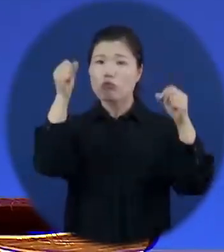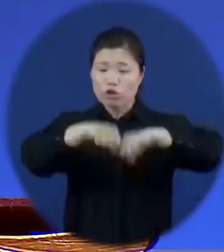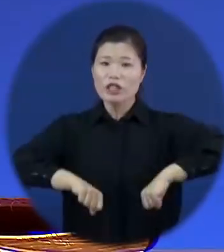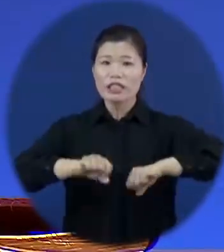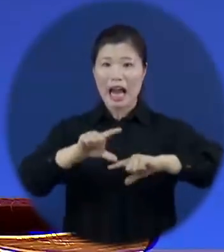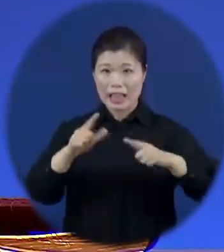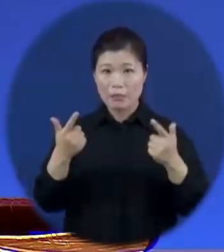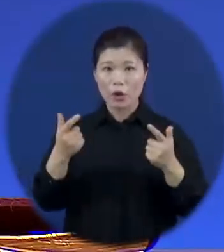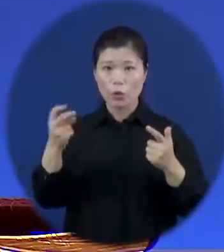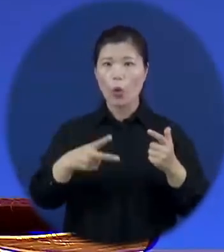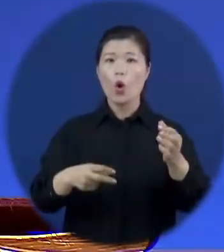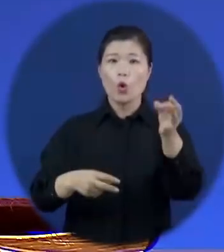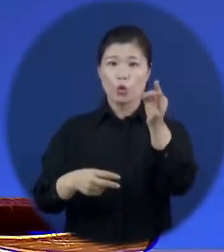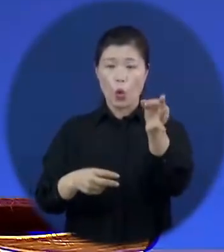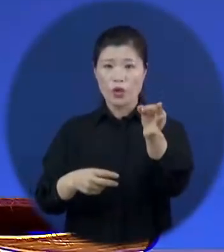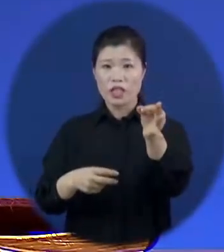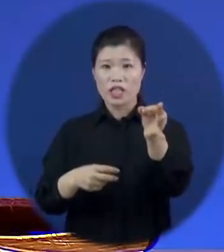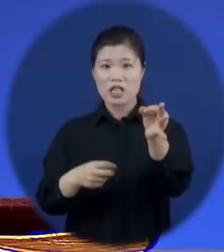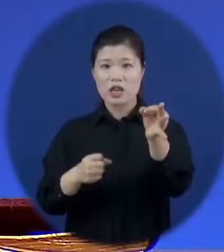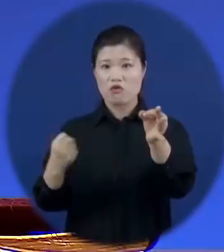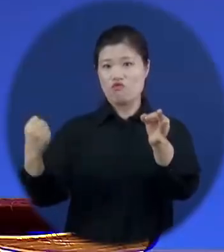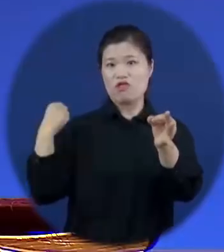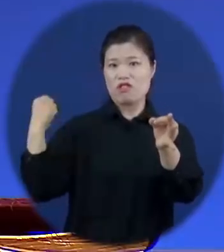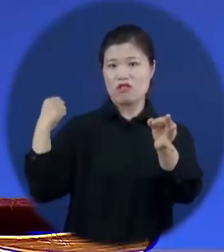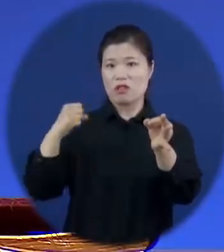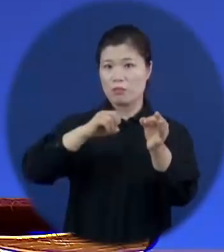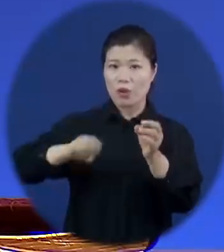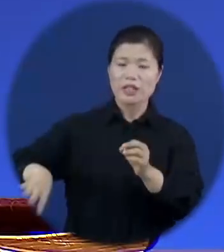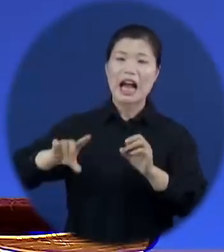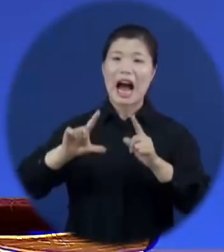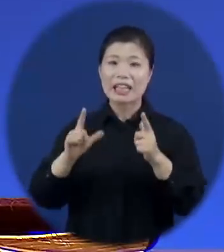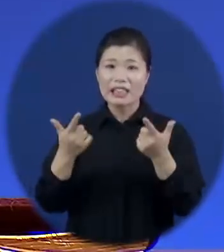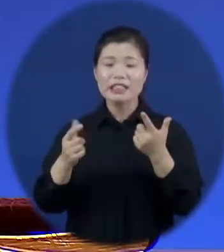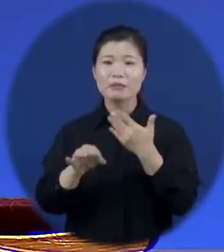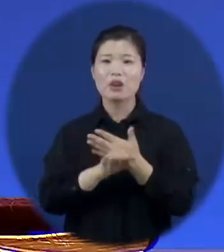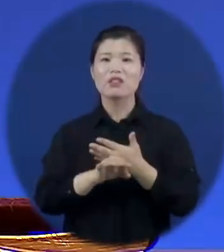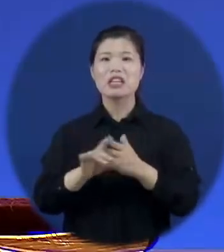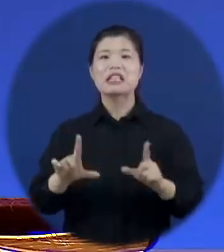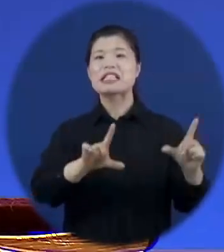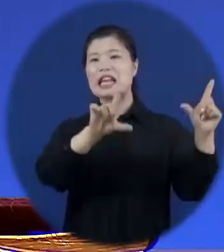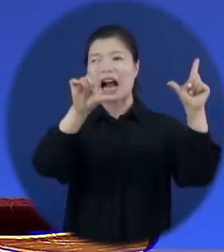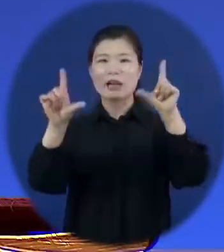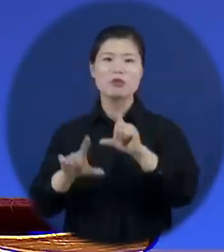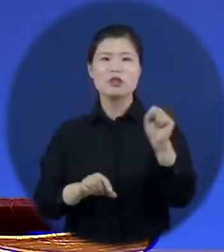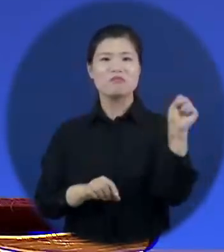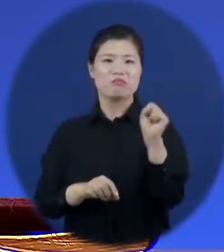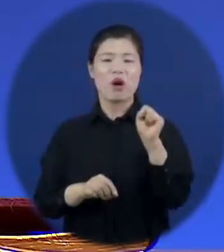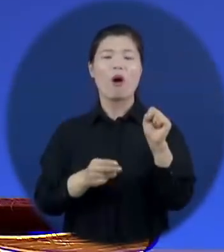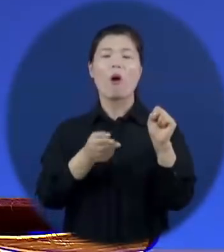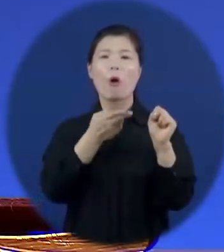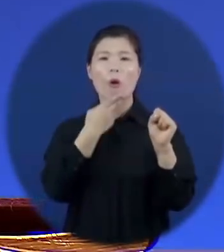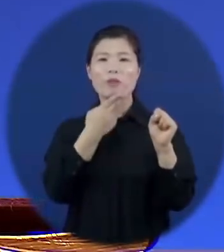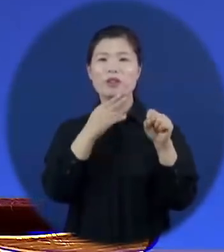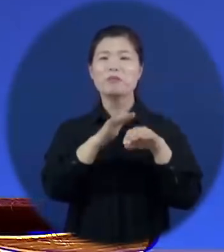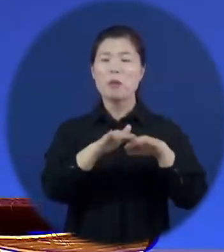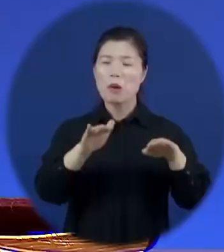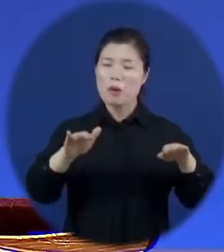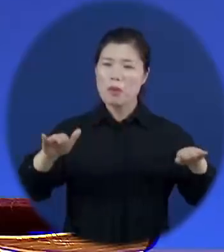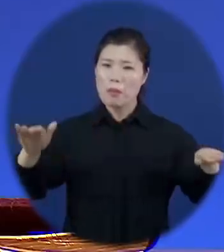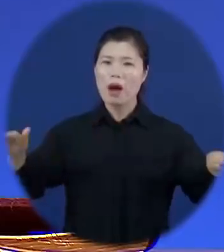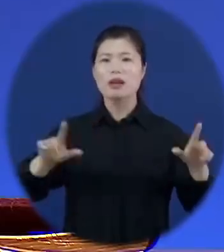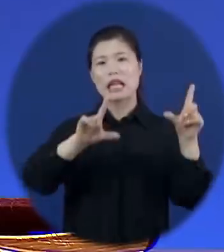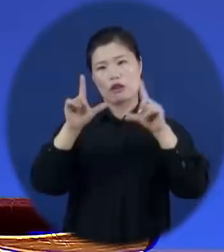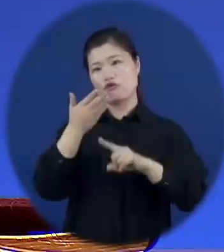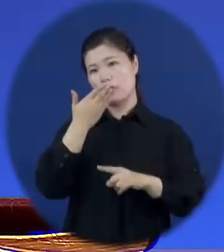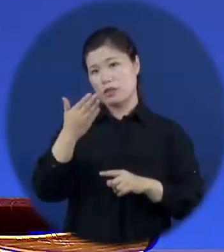않는 한, 또 돈이 그 위력을 잃어버리지 않는 한 그의 삶은 흔들림이 없는 탄탄대로를 걸어갈 수